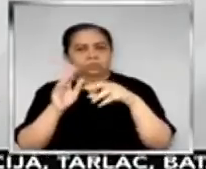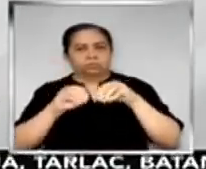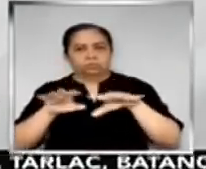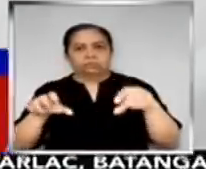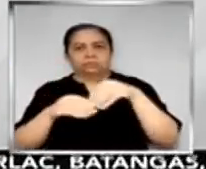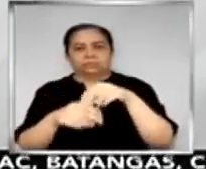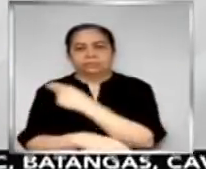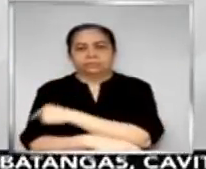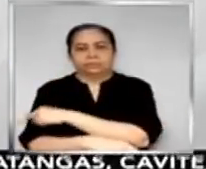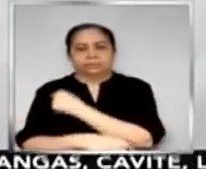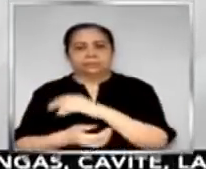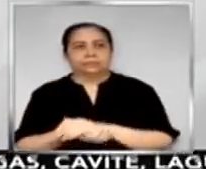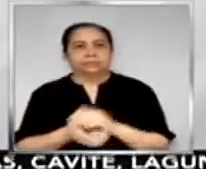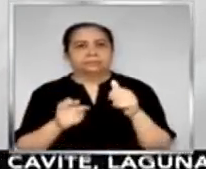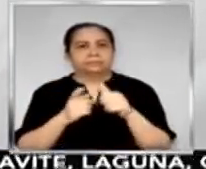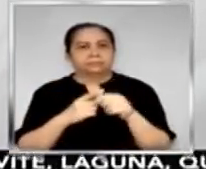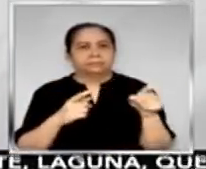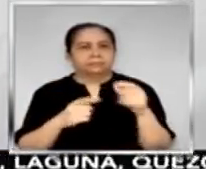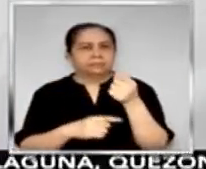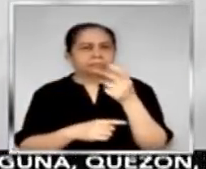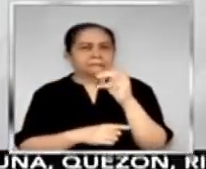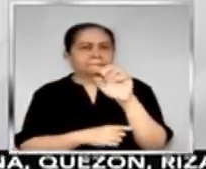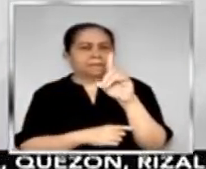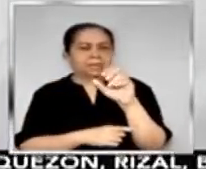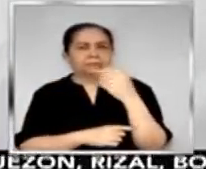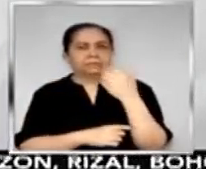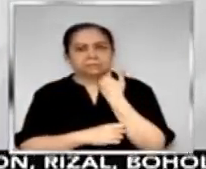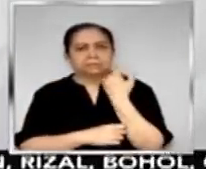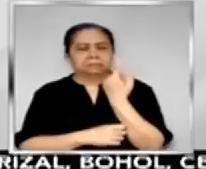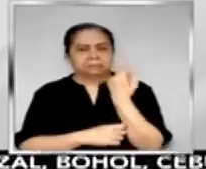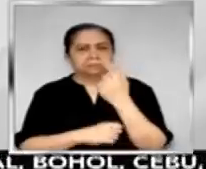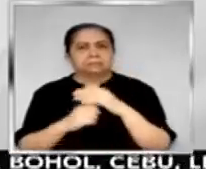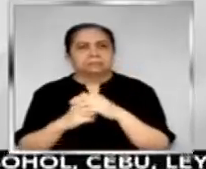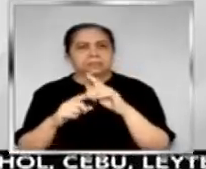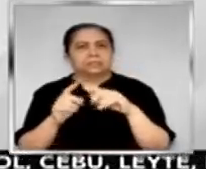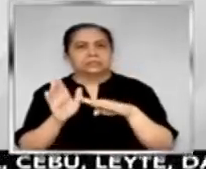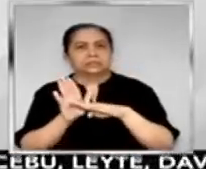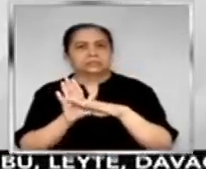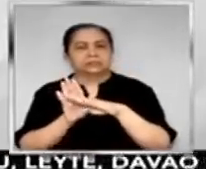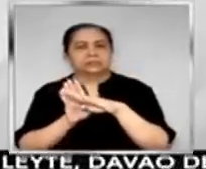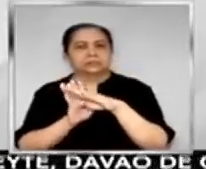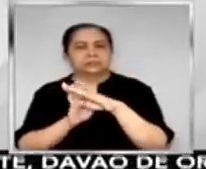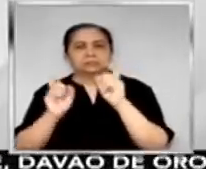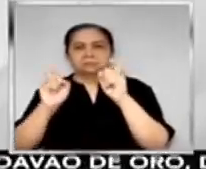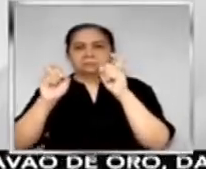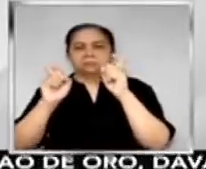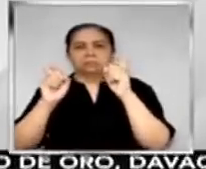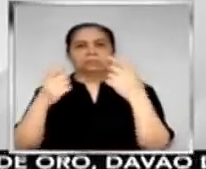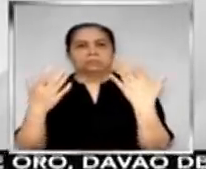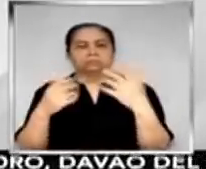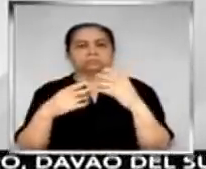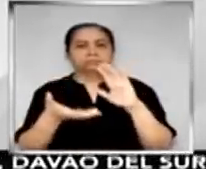Initially, nag-present ng mild symptoms. At progress ng mabilisan na becoming